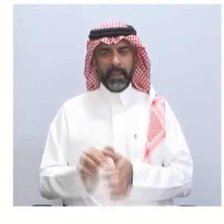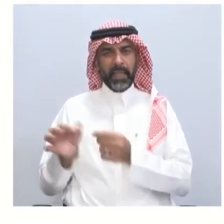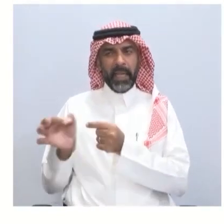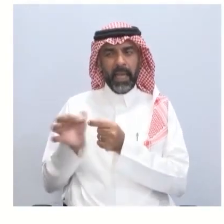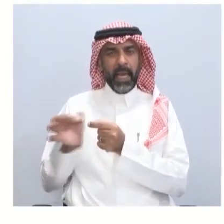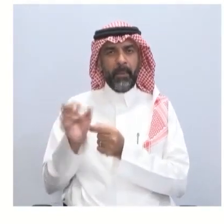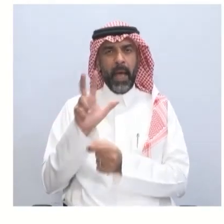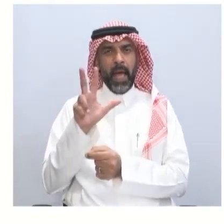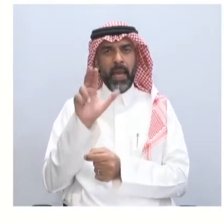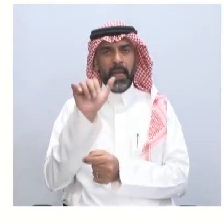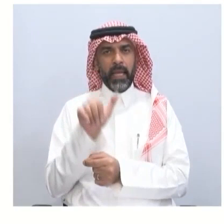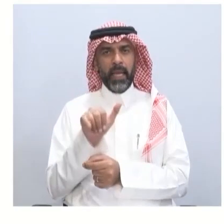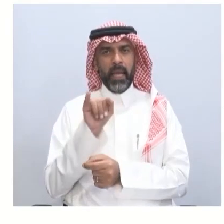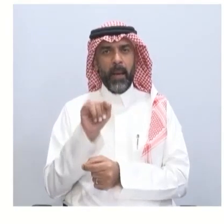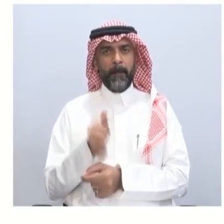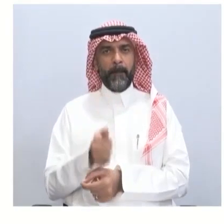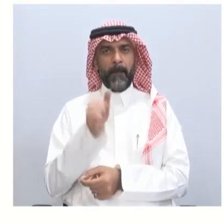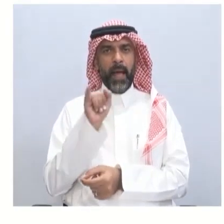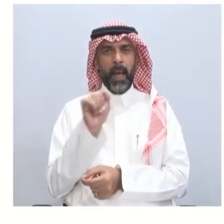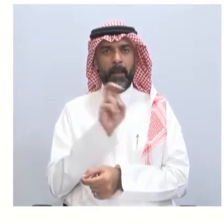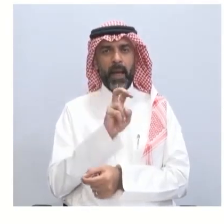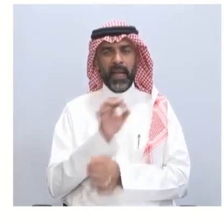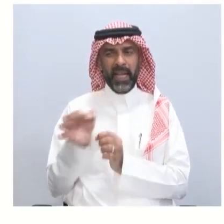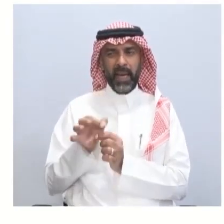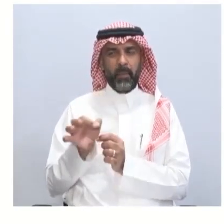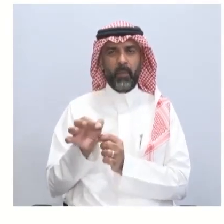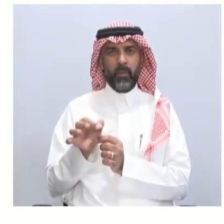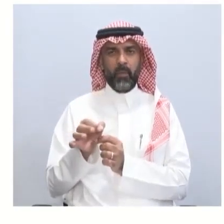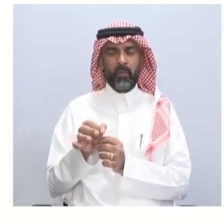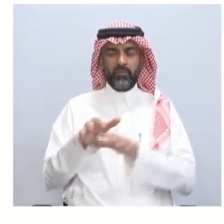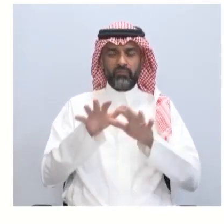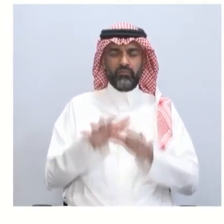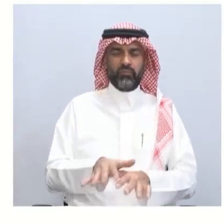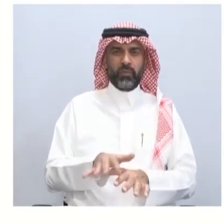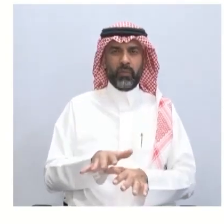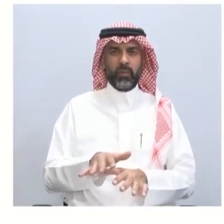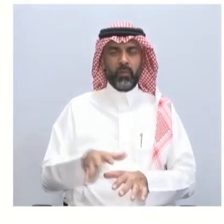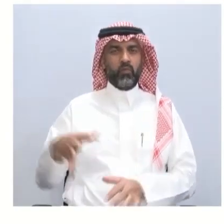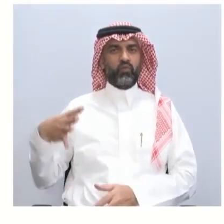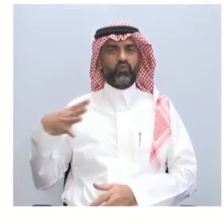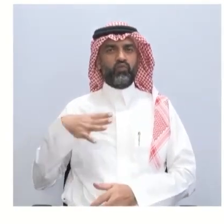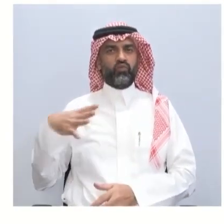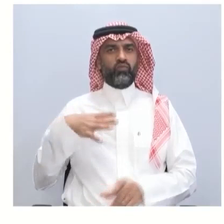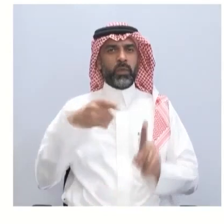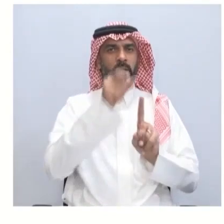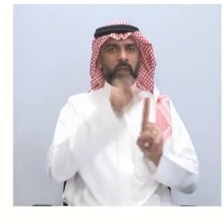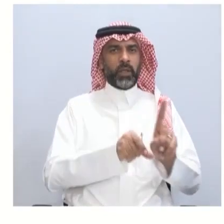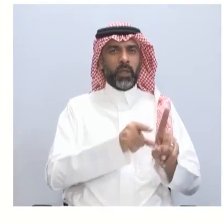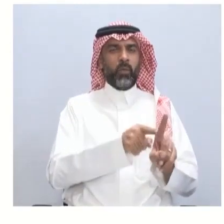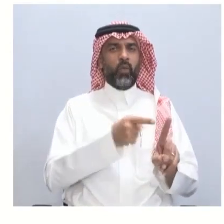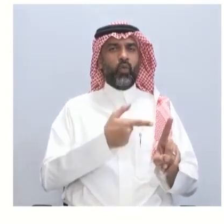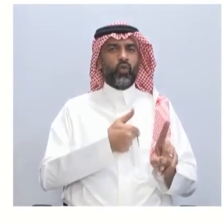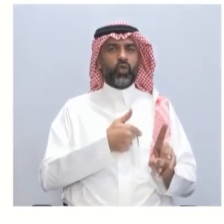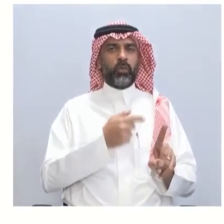اليمامه نزل احد زعماء ا من هو ممتازين هو عبيد بن ثعلبه